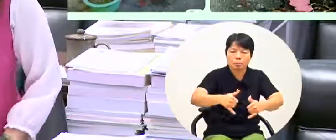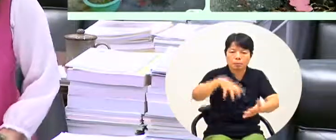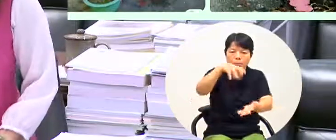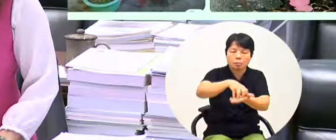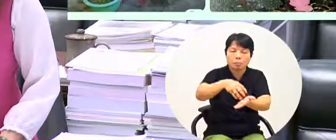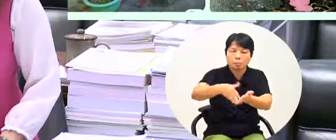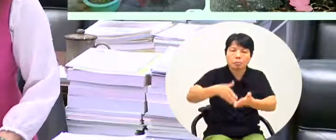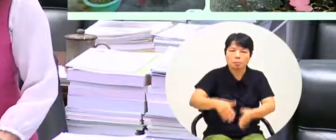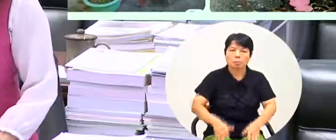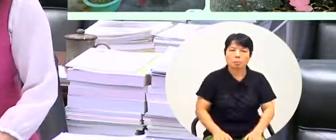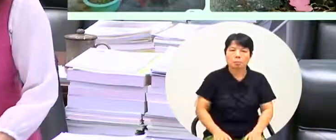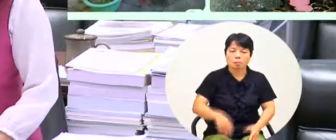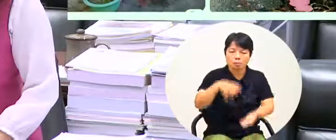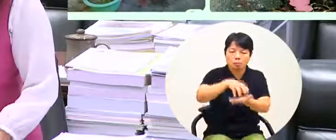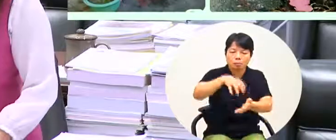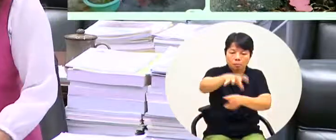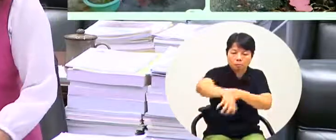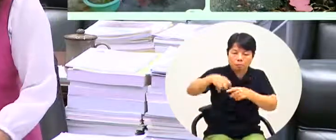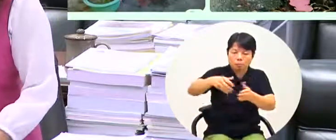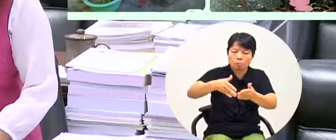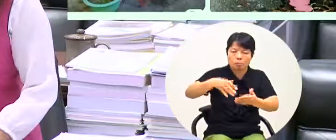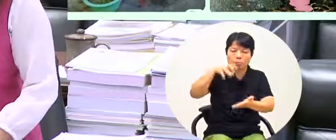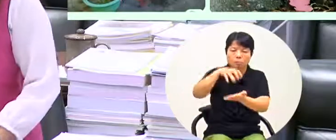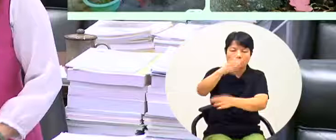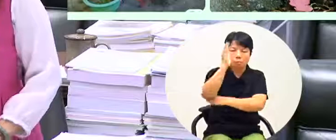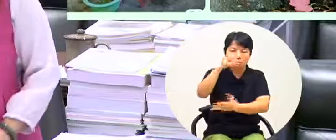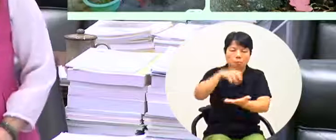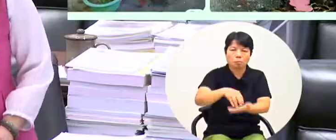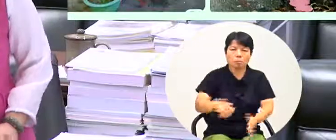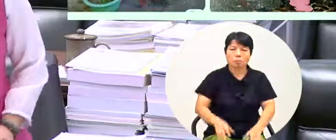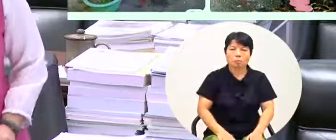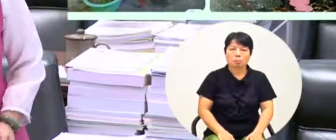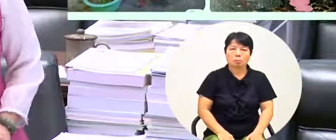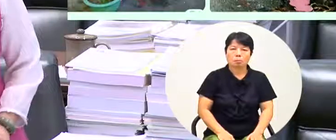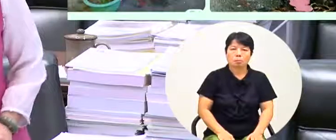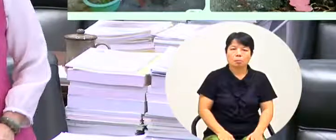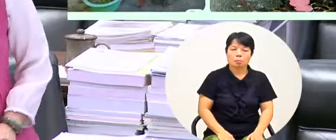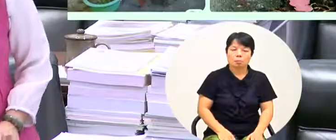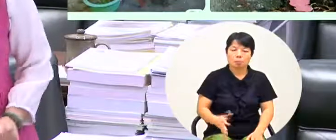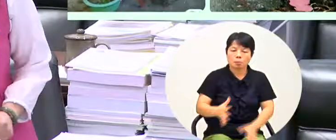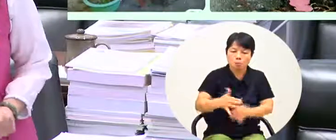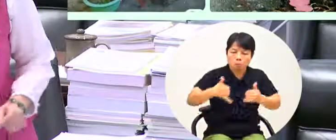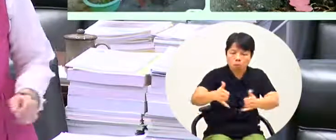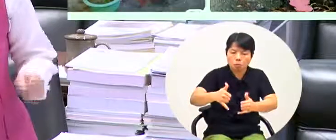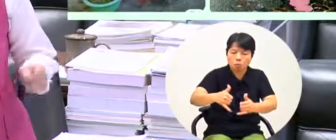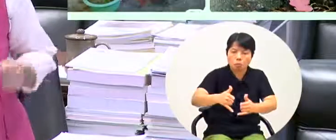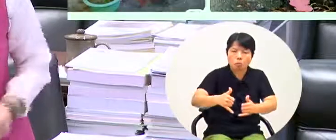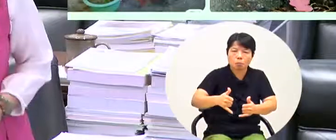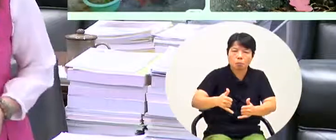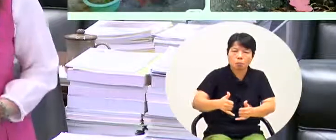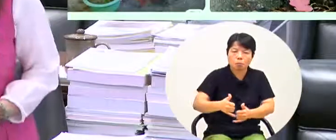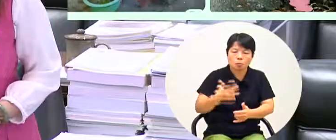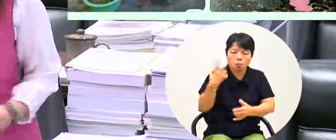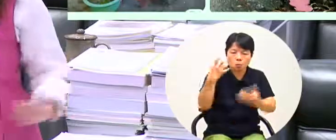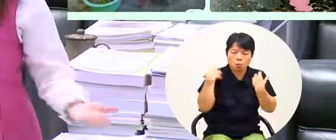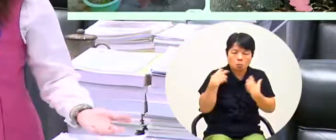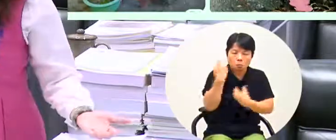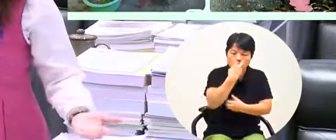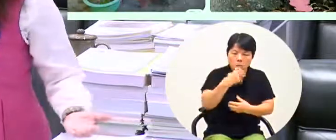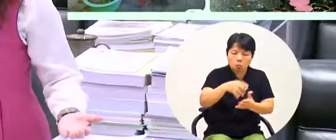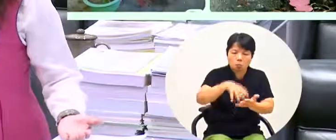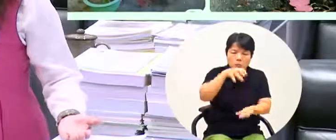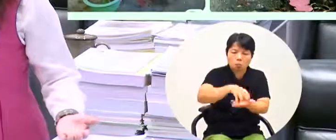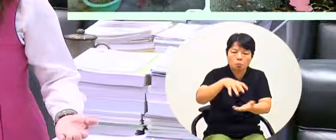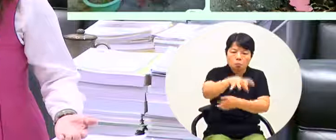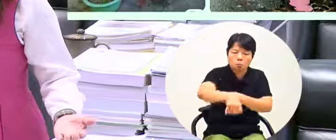政哦。他们说管挖中心管得相当严，所以一定要挖路证，然后才能够修补这个马路。我也觉得很纳